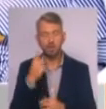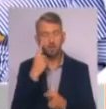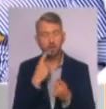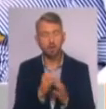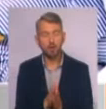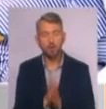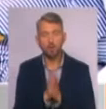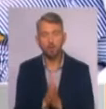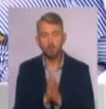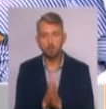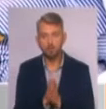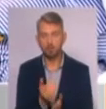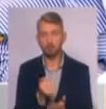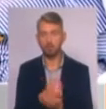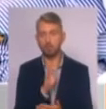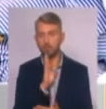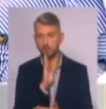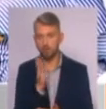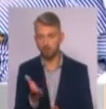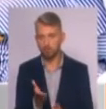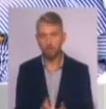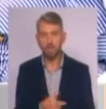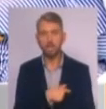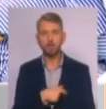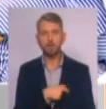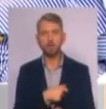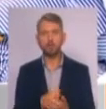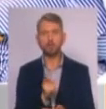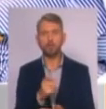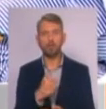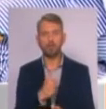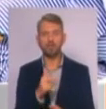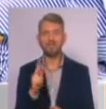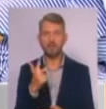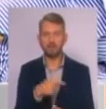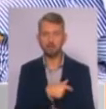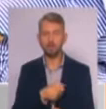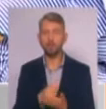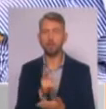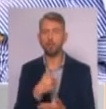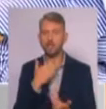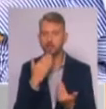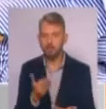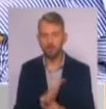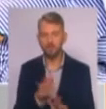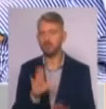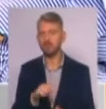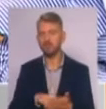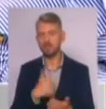до пані Людмили. Це третій депутат, до якого я звертаюся. Звертаюсь не тільки від